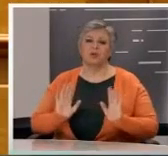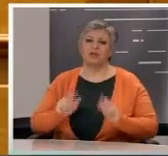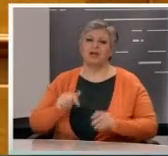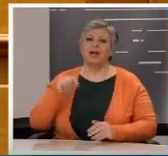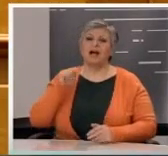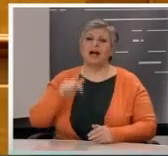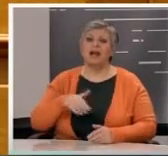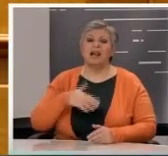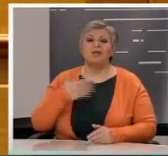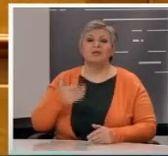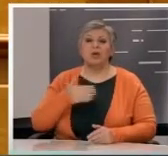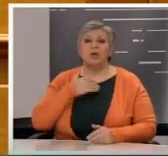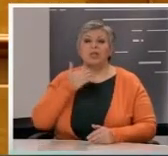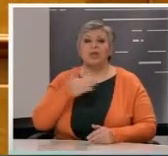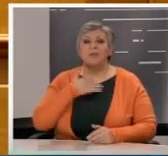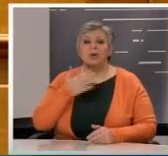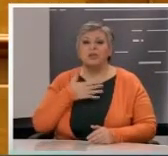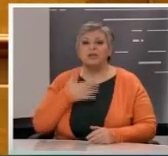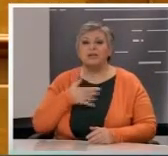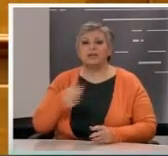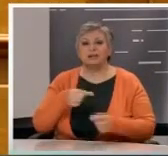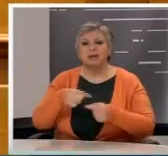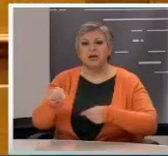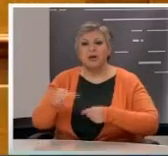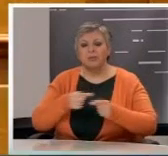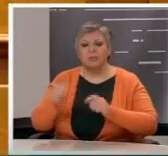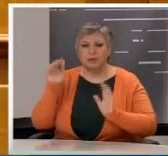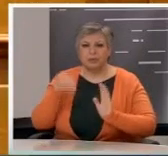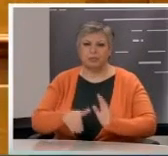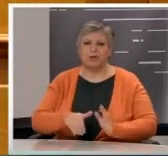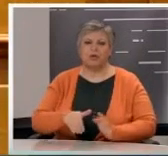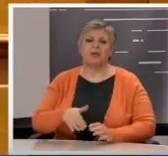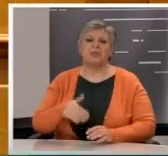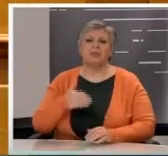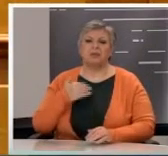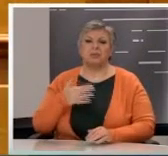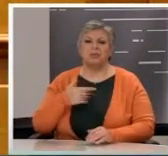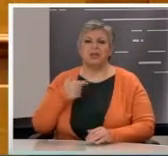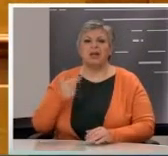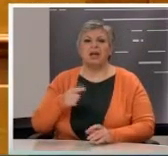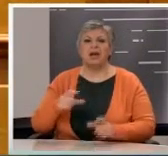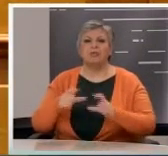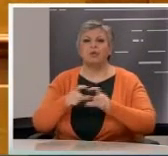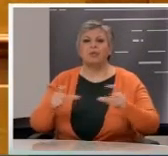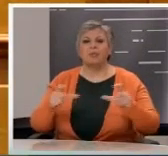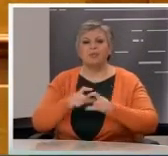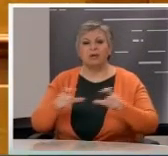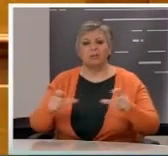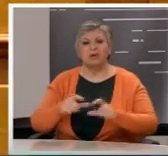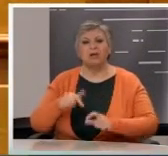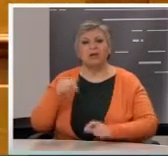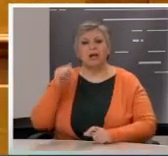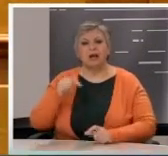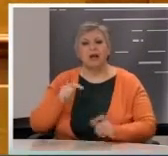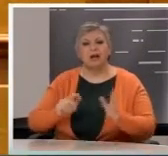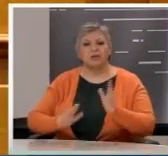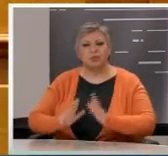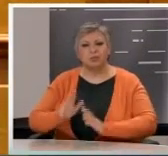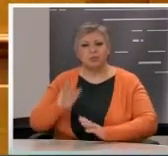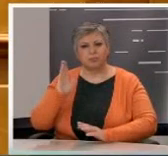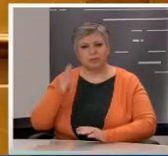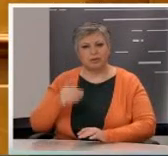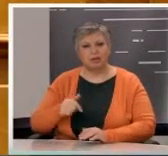γεγονός ότι δεν δουλεύει και ότι δεν μπορείτε να υπονομεύσετε αυτή την πορεία? Δείτε σήμερα τις τιμές των ελληνικών ομολόγων. Σχεδόν πανηγυρίζατε την προηγούμενη εβδομάδα ότι τα ελληνικά ομόλογα